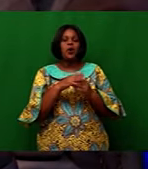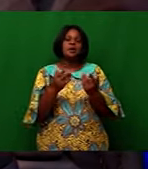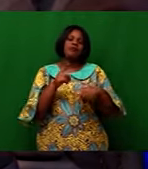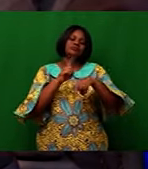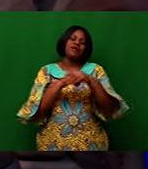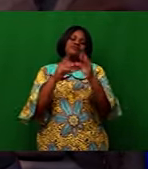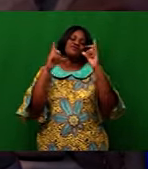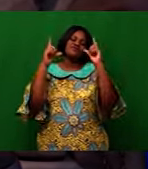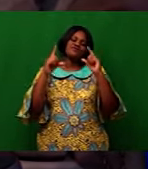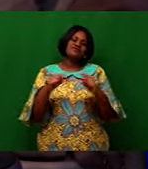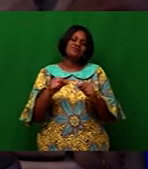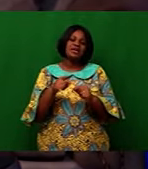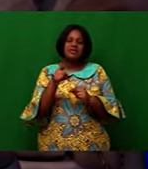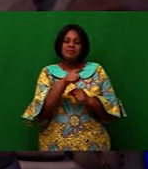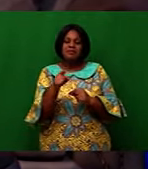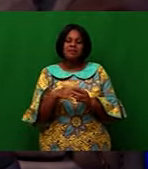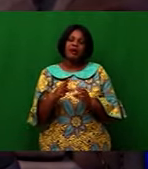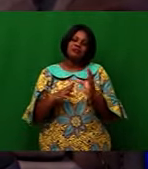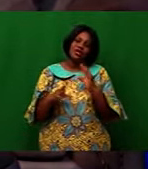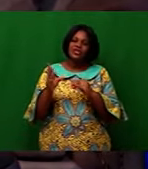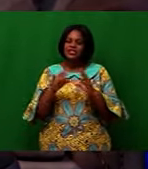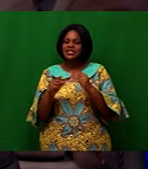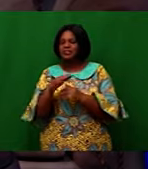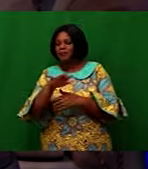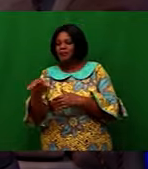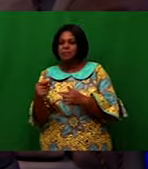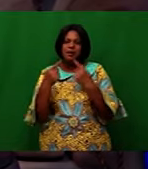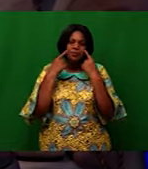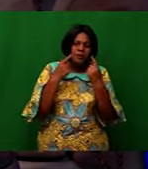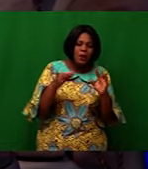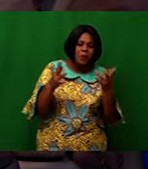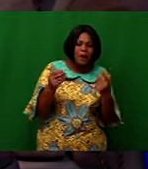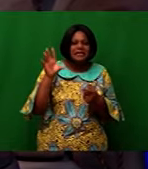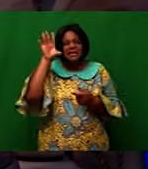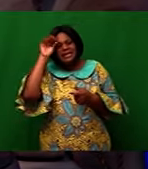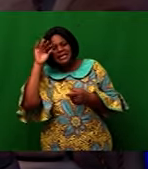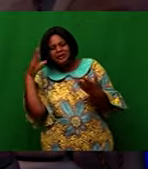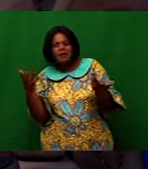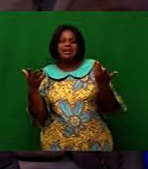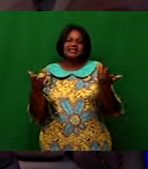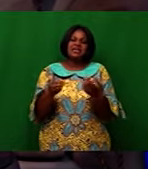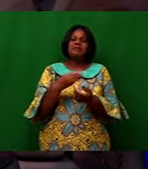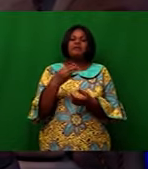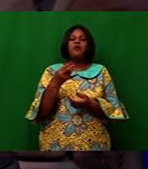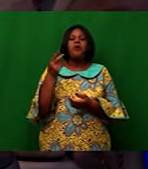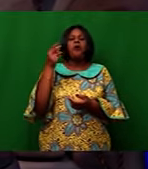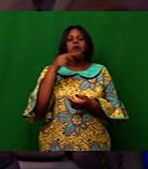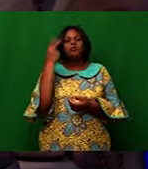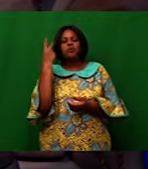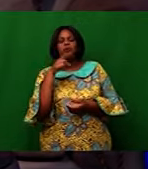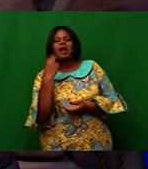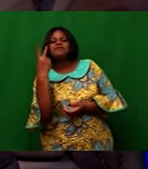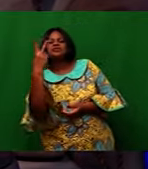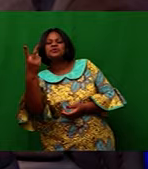chinokwikwidzana nesu imi manga muchitandadzana nesu maonei madzidzeiko pabarika rinozikanwa nebarika